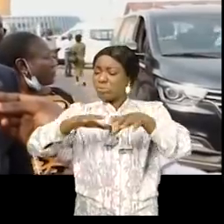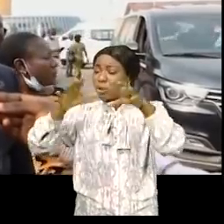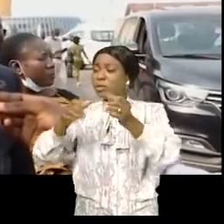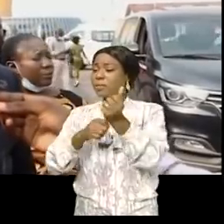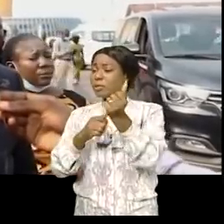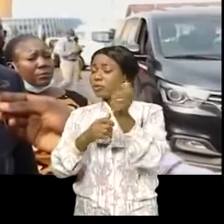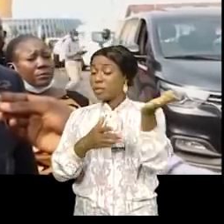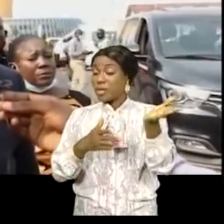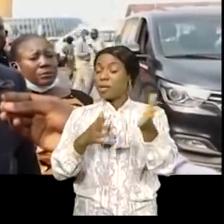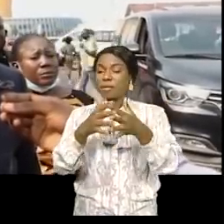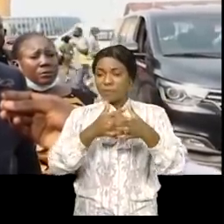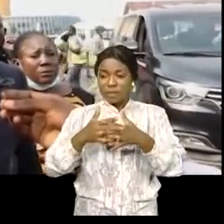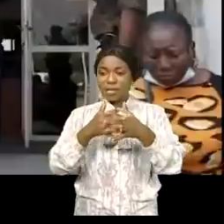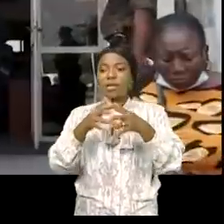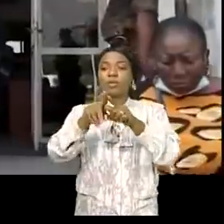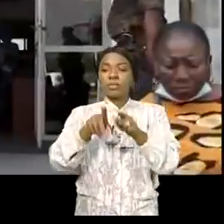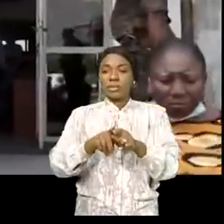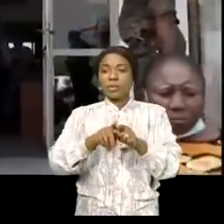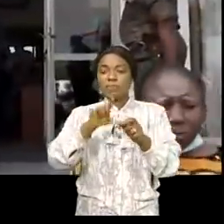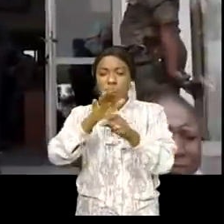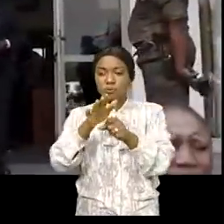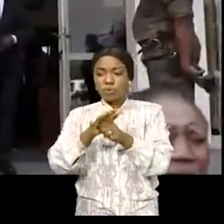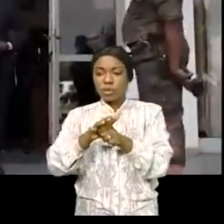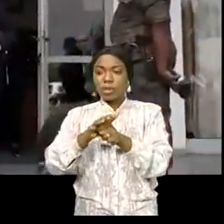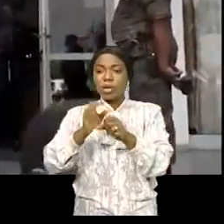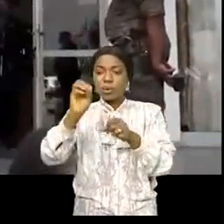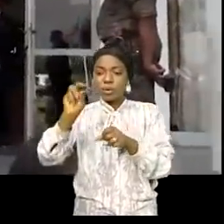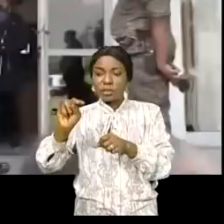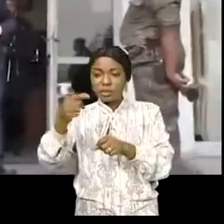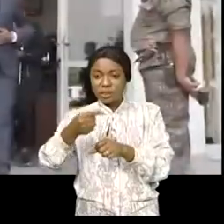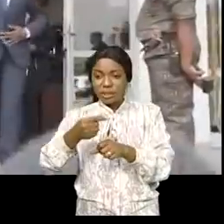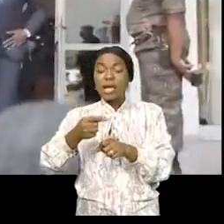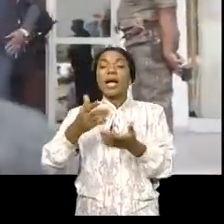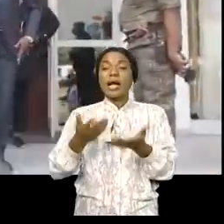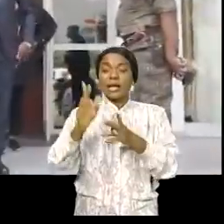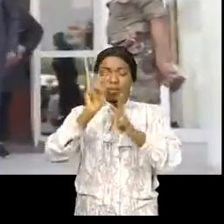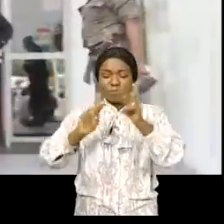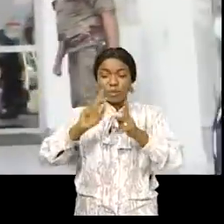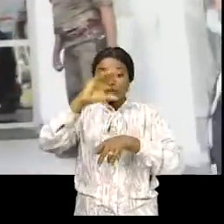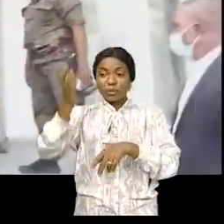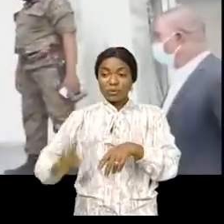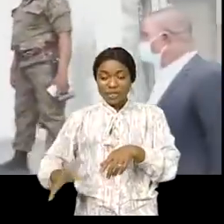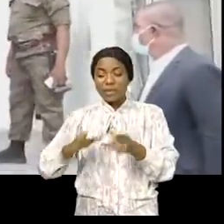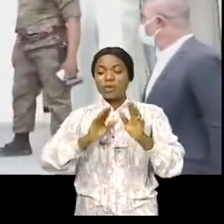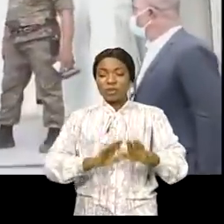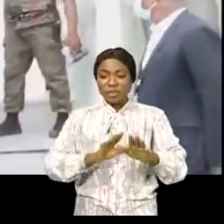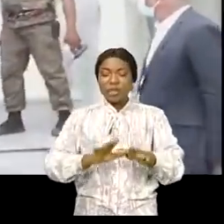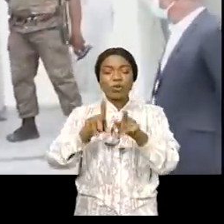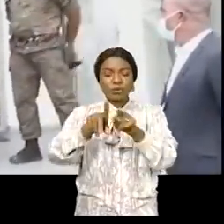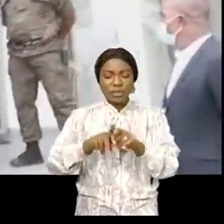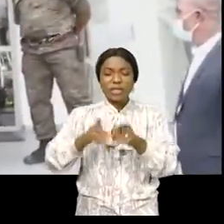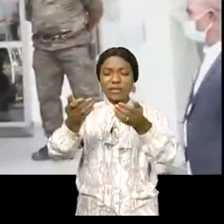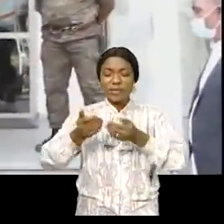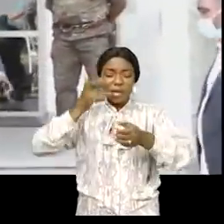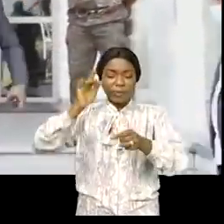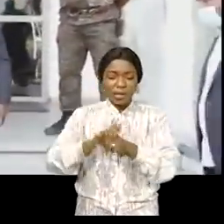partenaires et organismes. Très attendu par sa population, le gouverneur Matubwana tient à matérialiser la vision du chef de